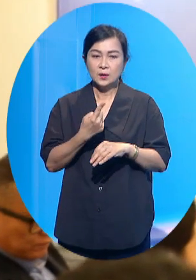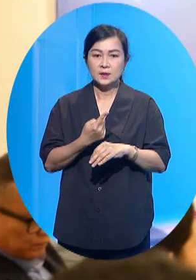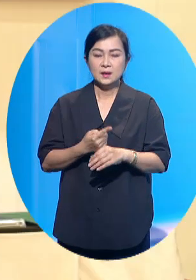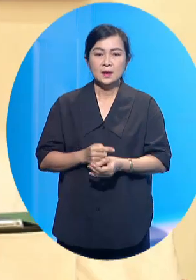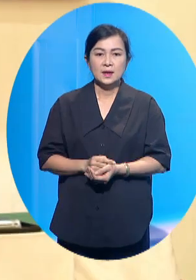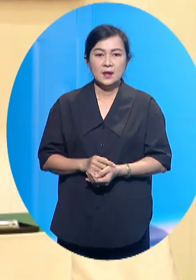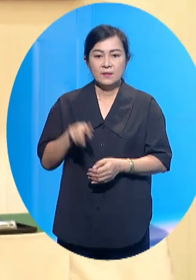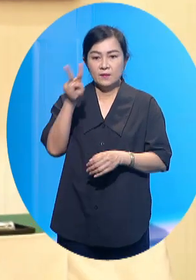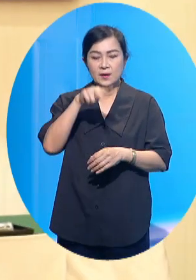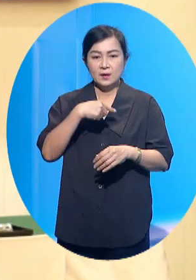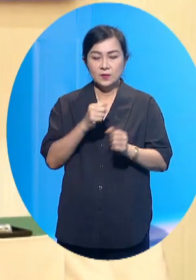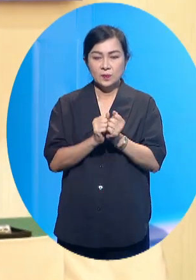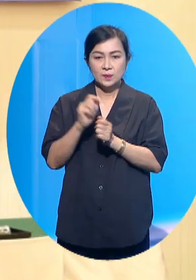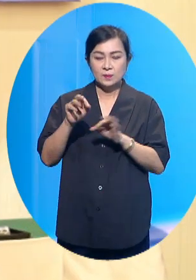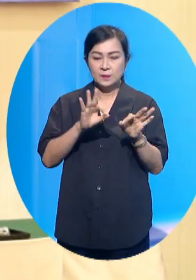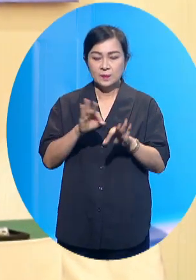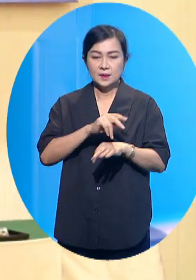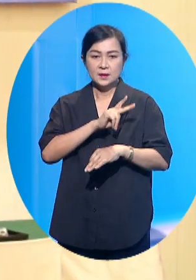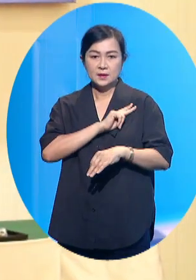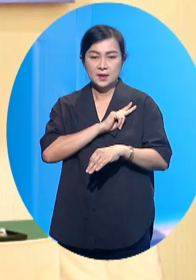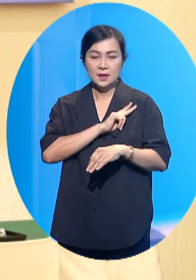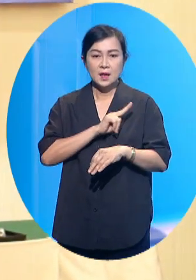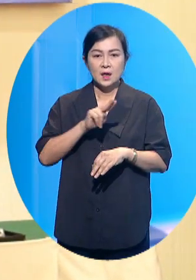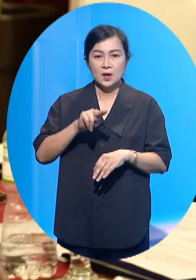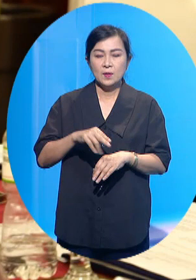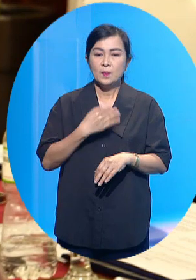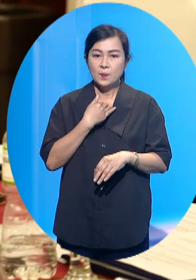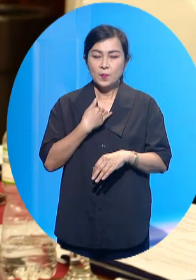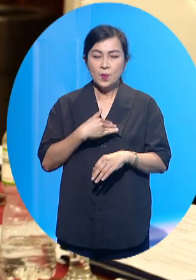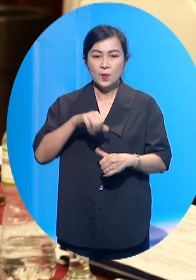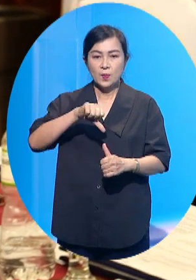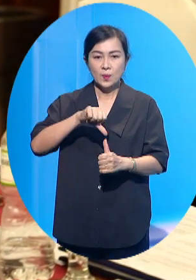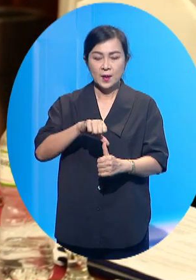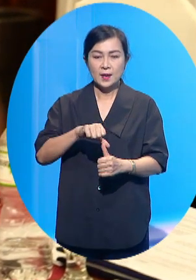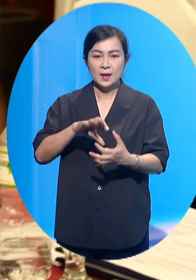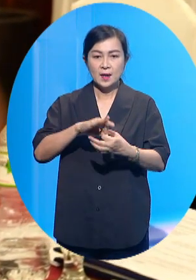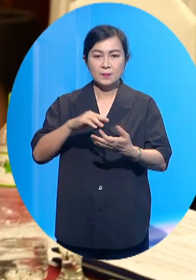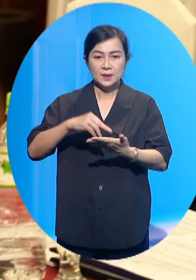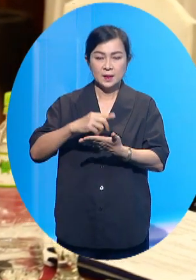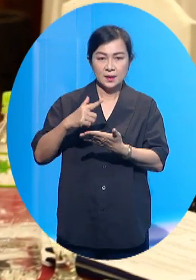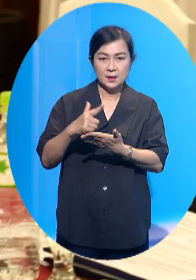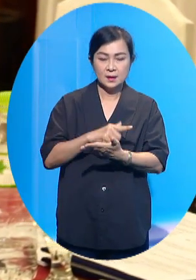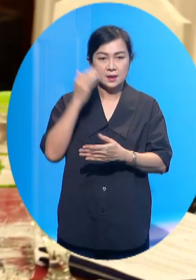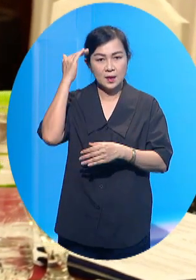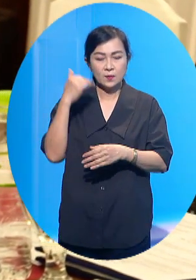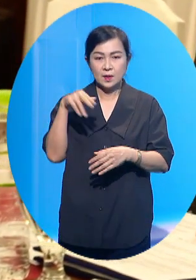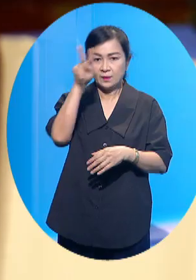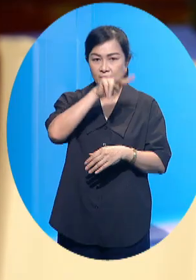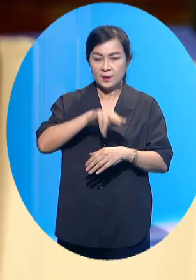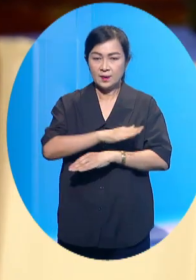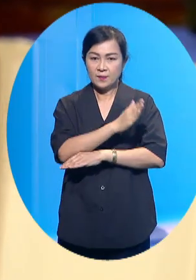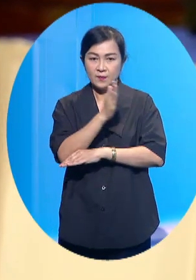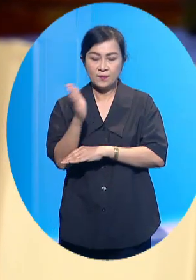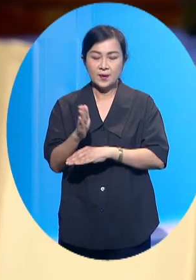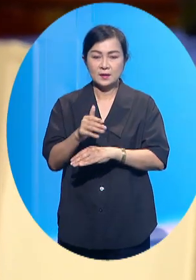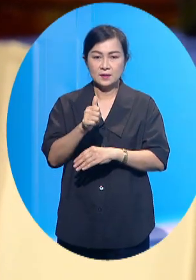biết, Việt Nam nói chung và Thành phố Hồ Chí Minh nói riêng luôn coi trọng và mong muốn đưa quan hệ đối tác hợp tác chiến lược Hàn Quốc Việt Nam phát triển ngày